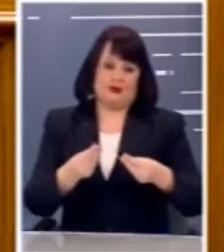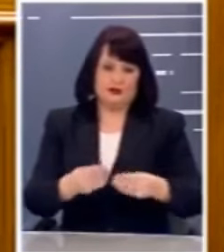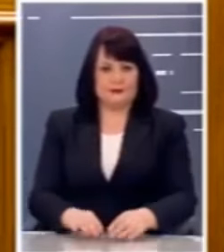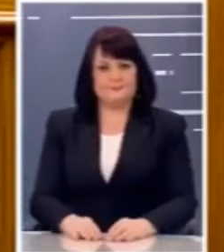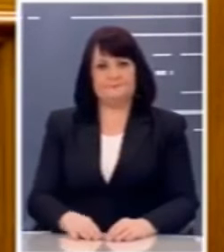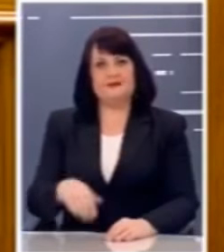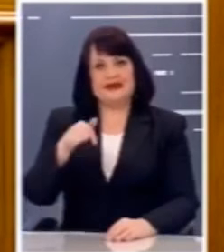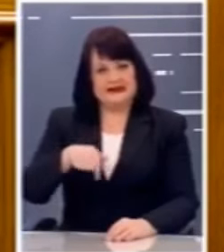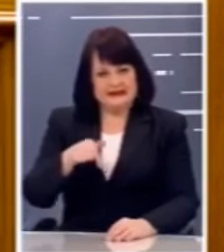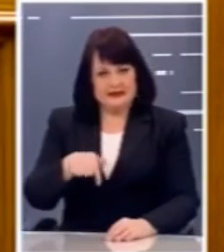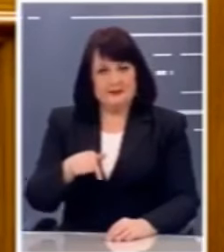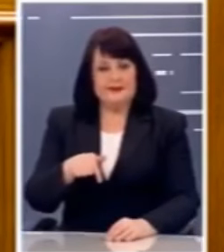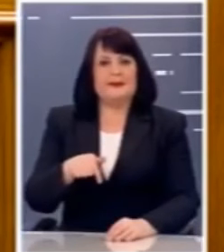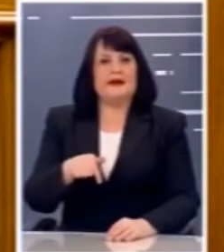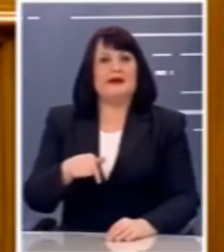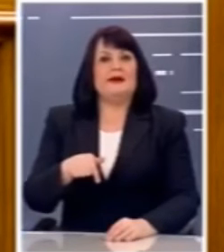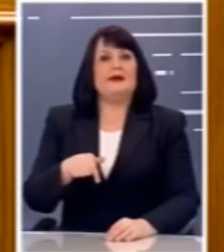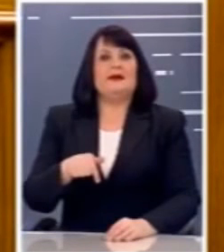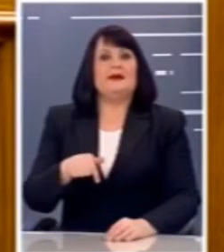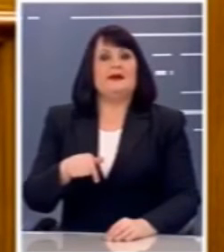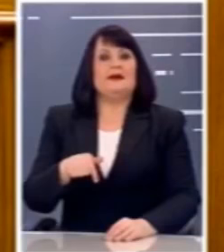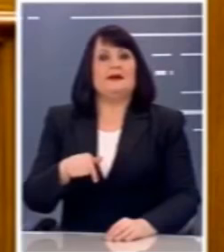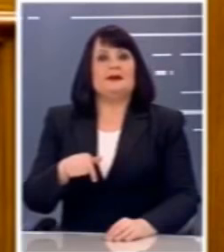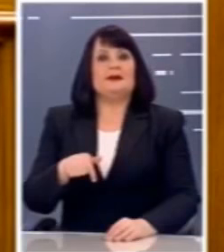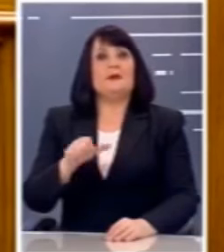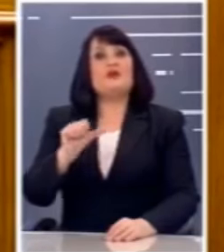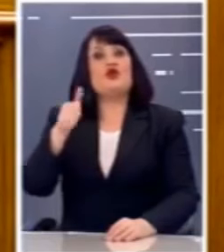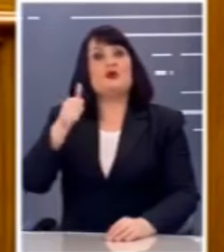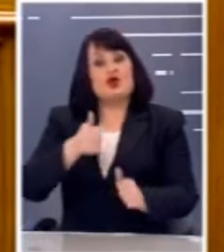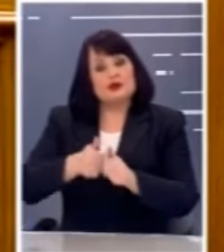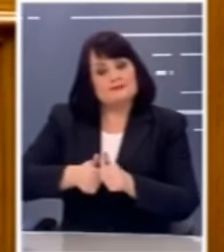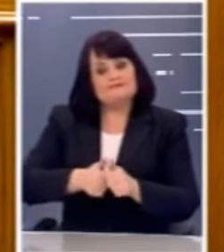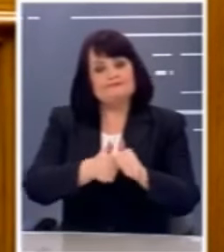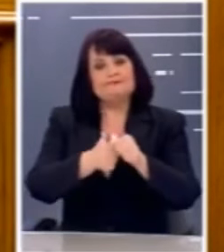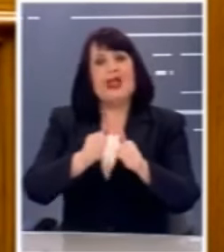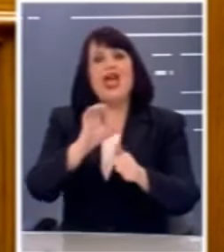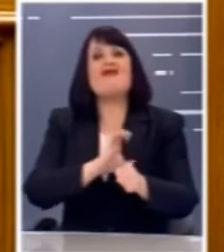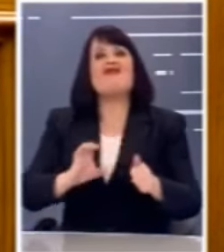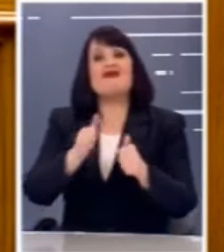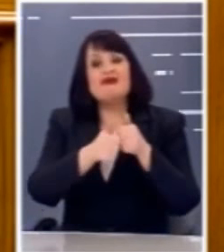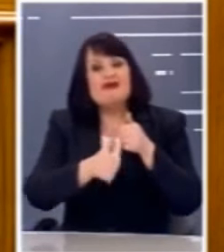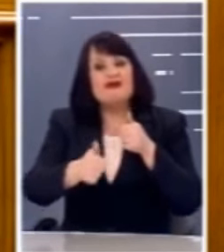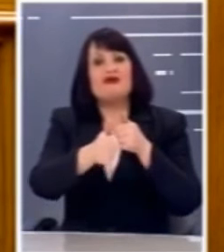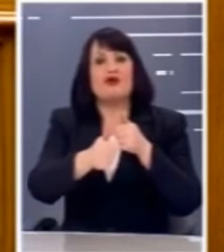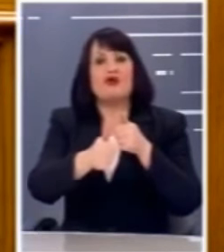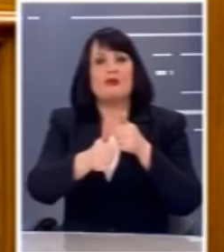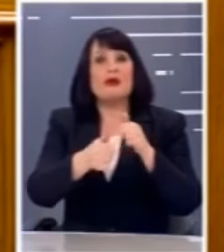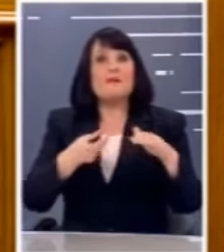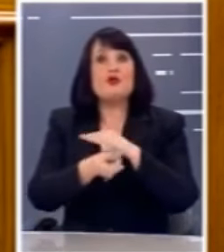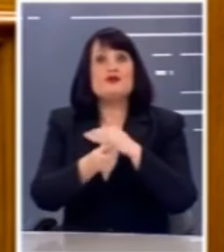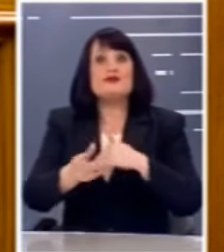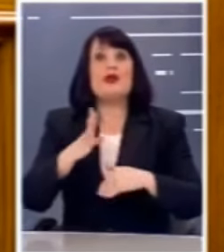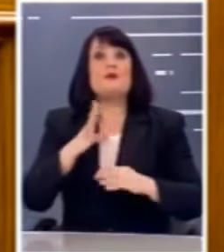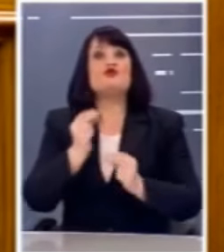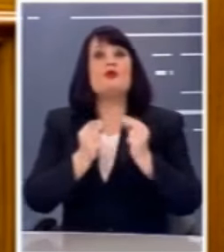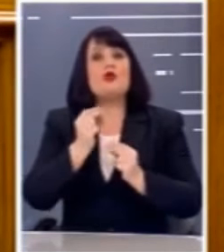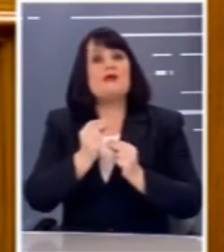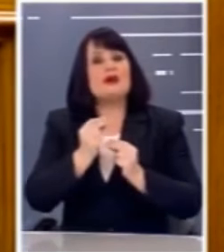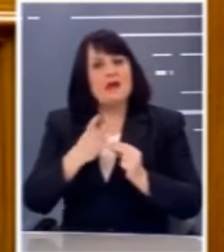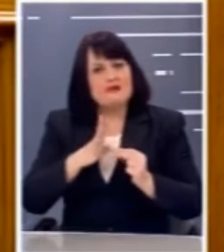Αλλά και σήμερα βρίσκονται στην εμπροστοφυλακή της Ευρώπης, στην αντιμετώπιση του τεράστιου προσφυγικού ανθρωπιστικού